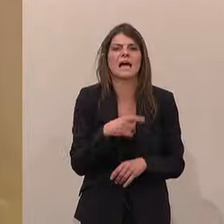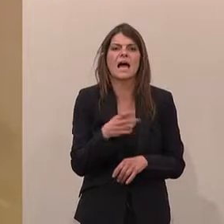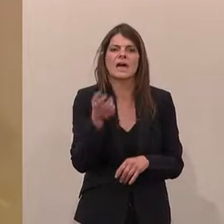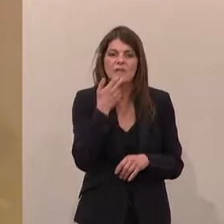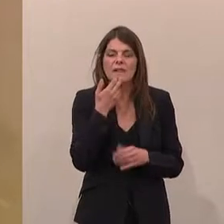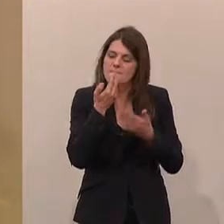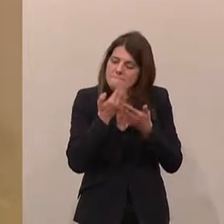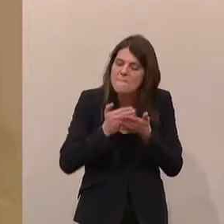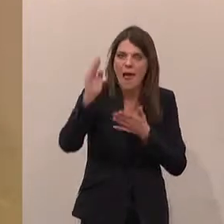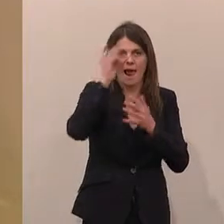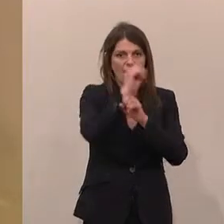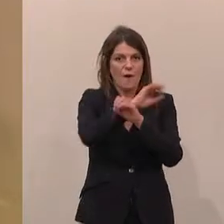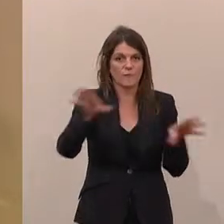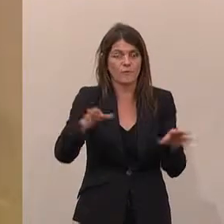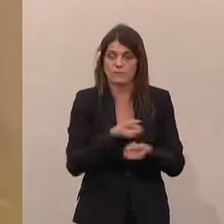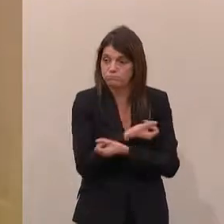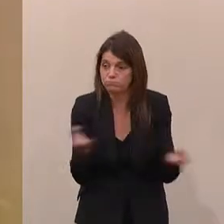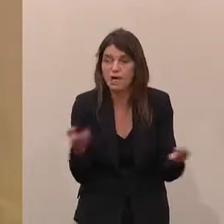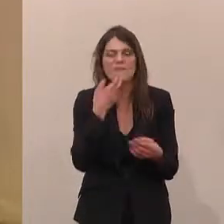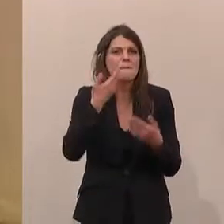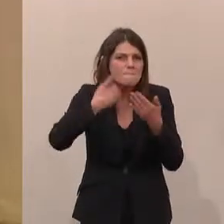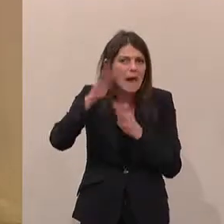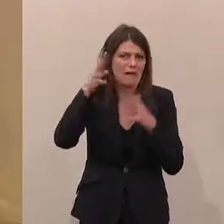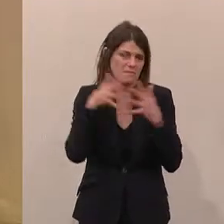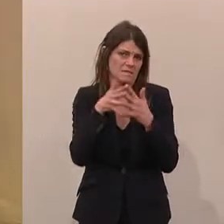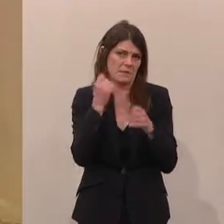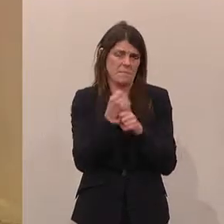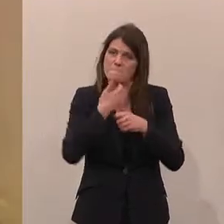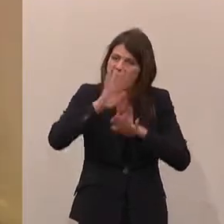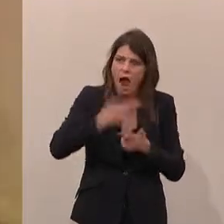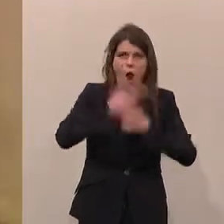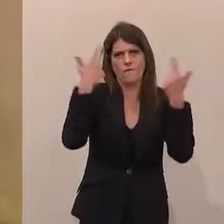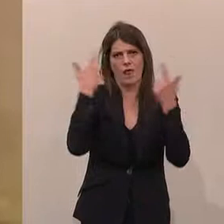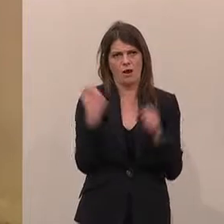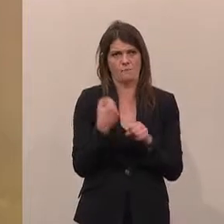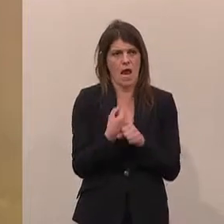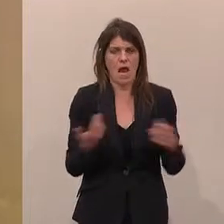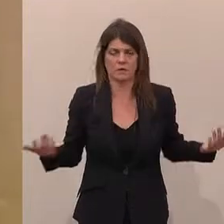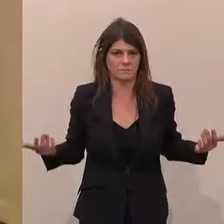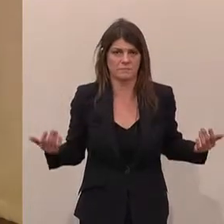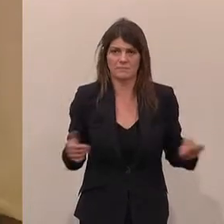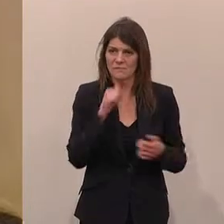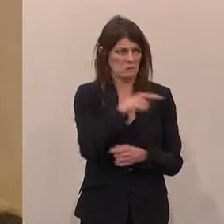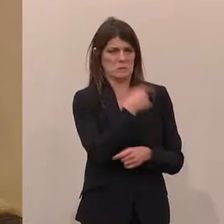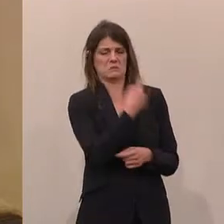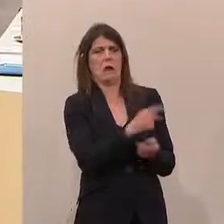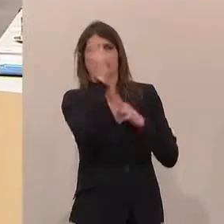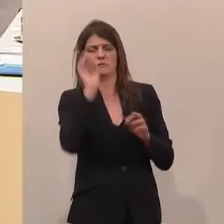mehr Information, für mehr Transparenz und für mehr Aufklärung zu sorgen, im Gegensatz zu dem, was Sie hier